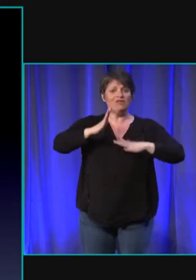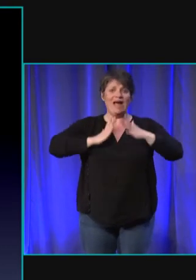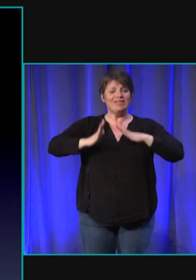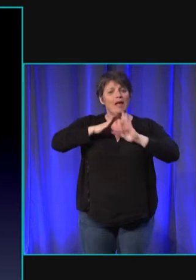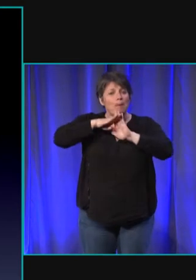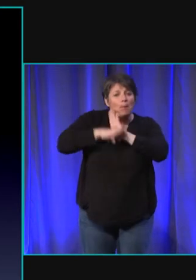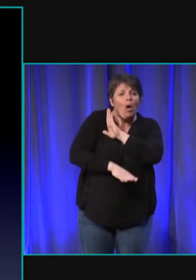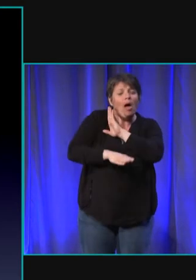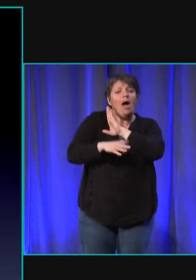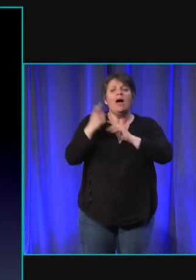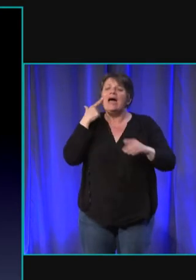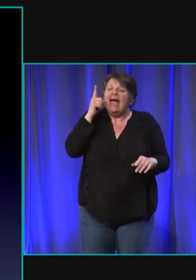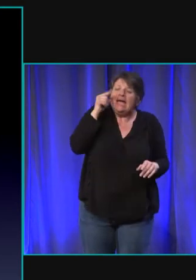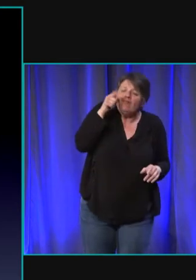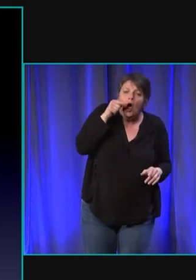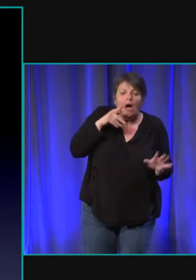récupération à l'issue des efforts.